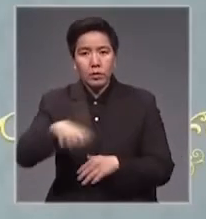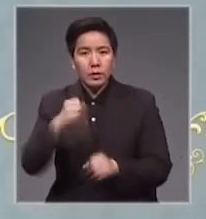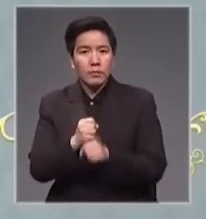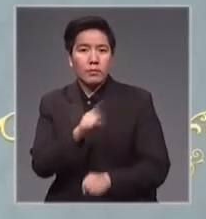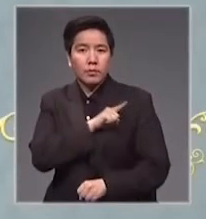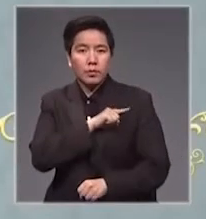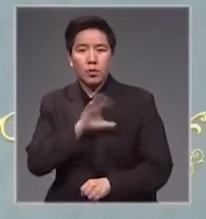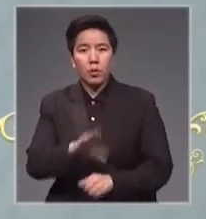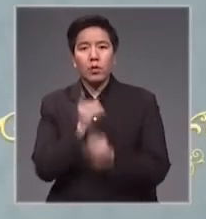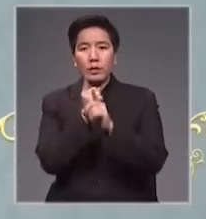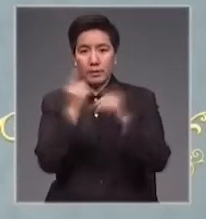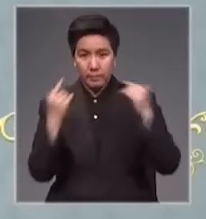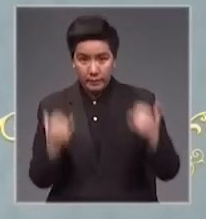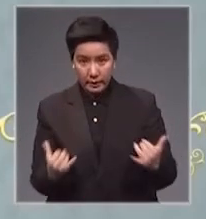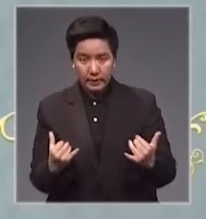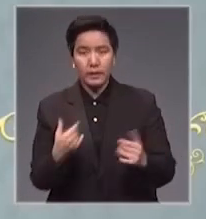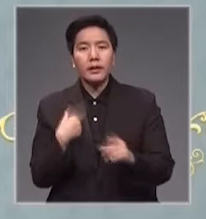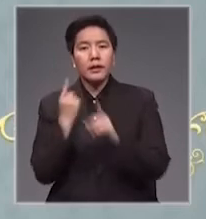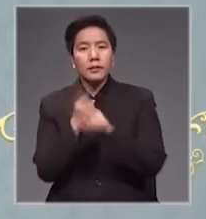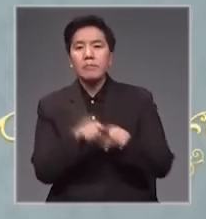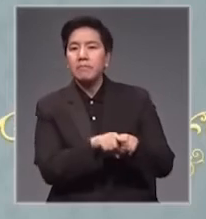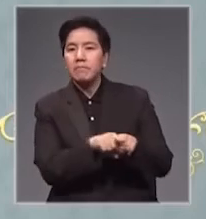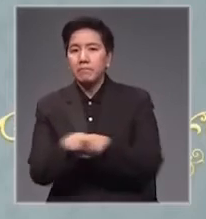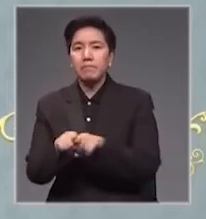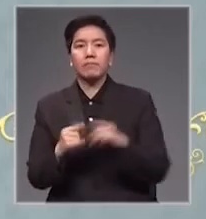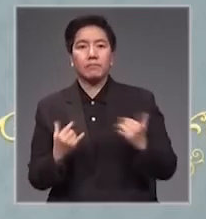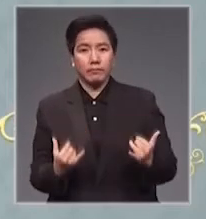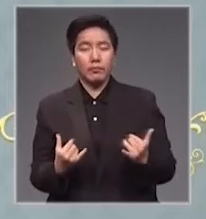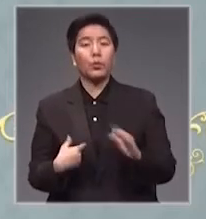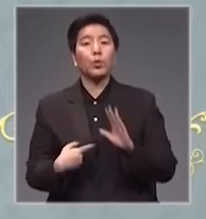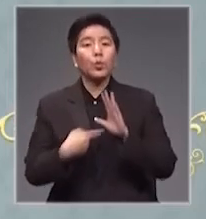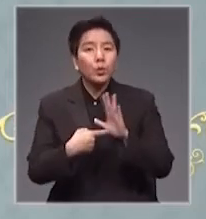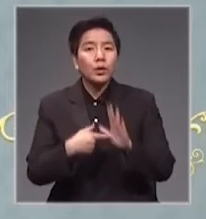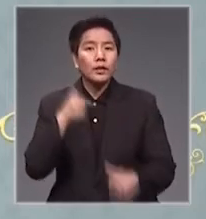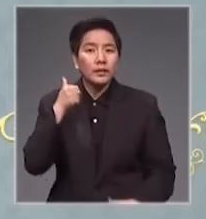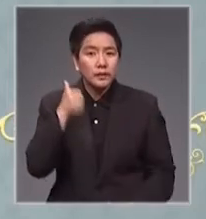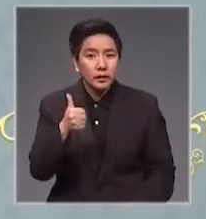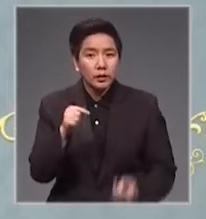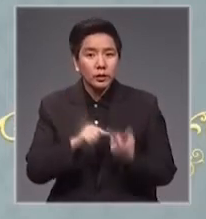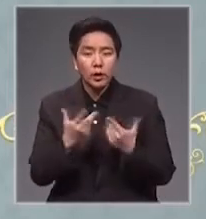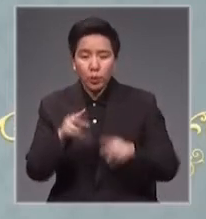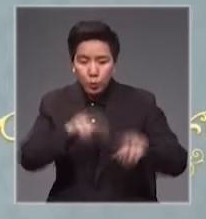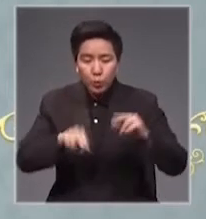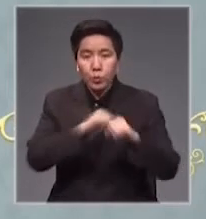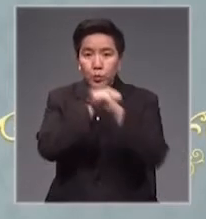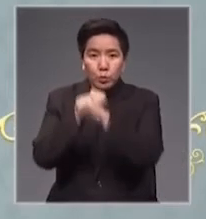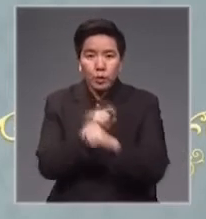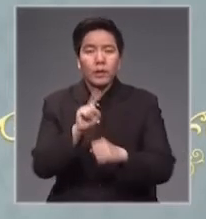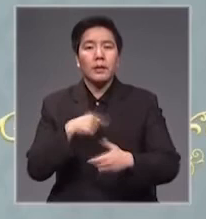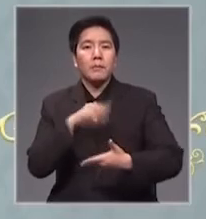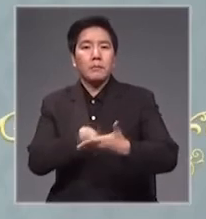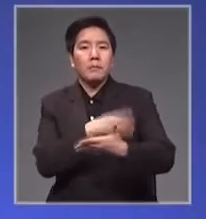อดคล้องกับหลักการนี้และเป็นไปในทิศทางเดียวกันด้วยตัวอย่างที่ดีในด้านการคุ้มครองนี้ได้แก่นโยบายของรัฐบ